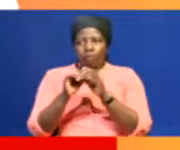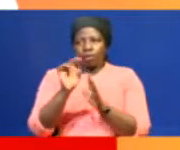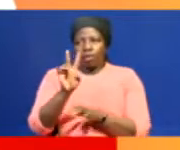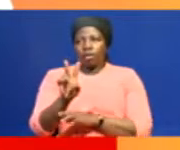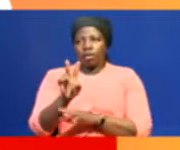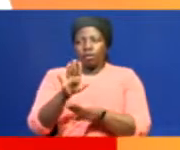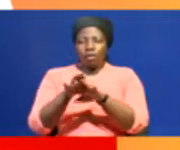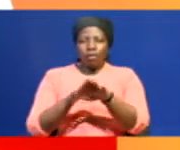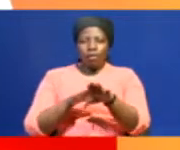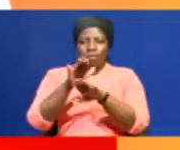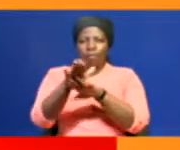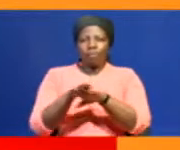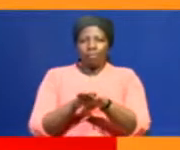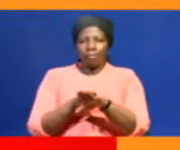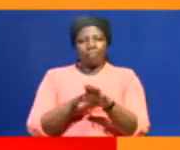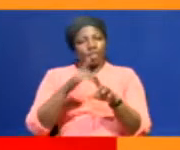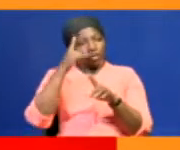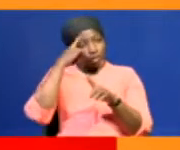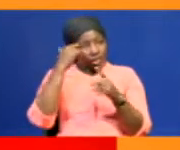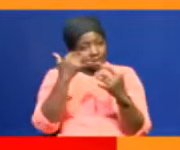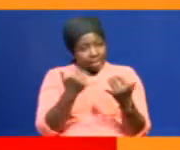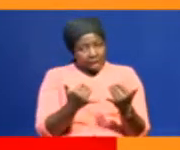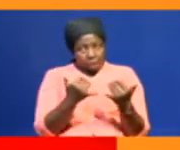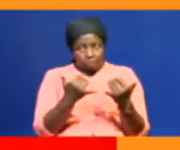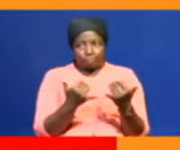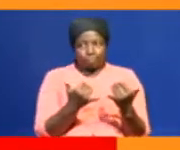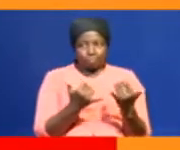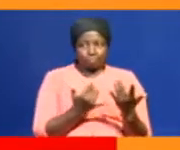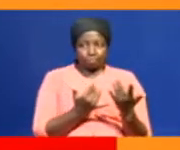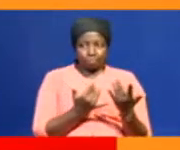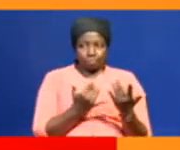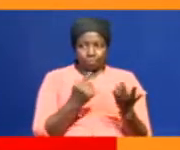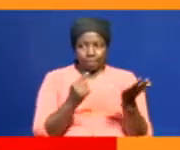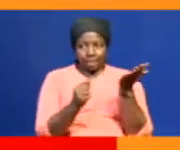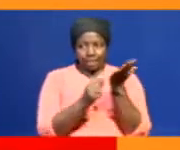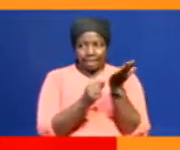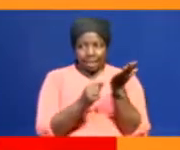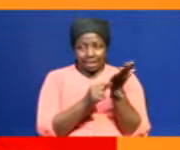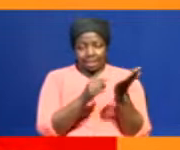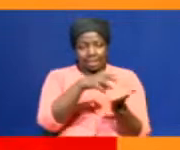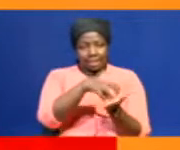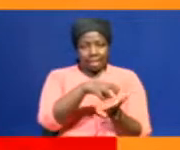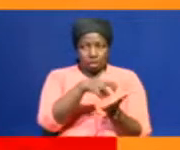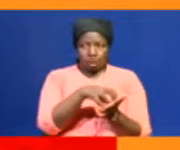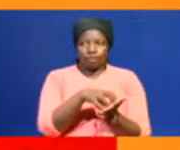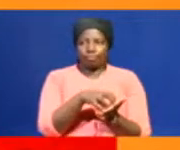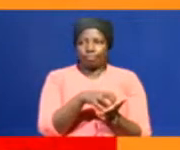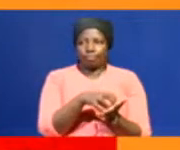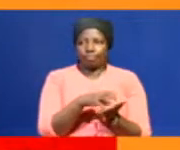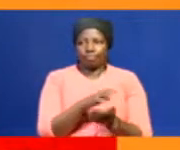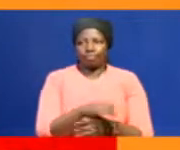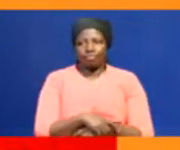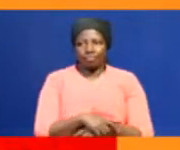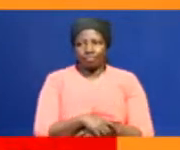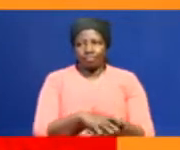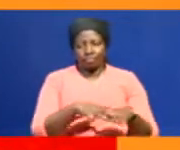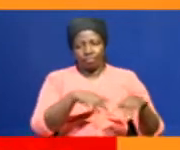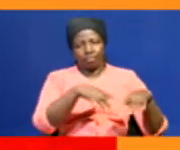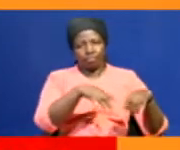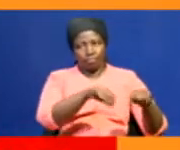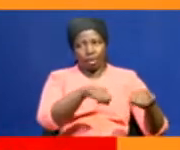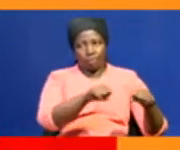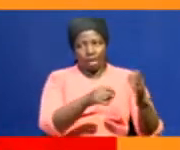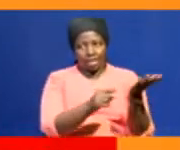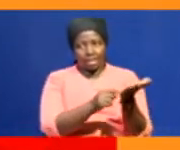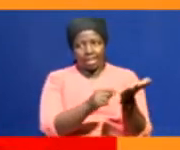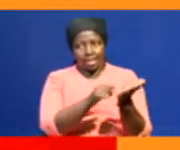polepole. Kwa sasa hivi vituo hivyo vya kama vya kucharge simu tulivyosema kucharge ni bodaboda hizo ama